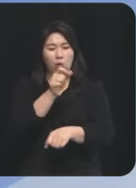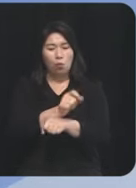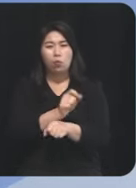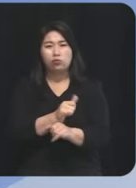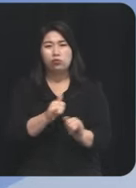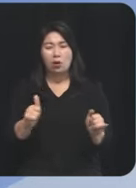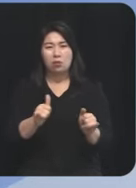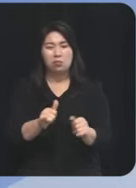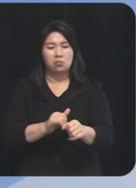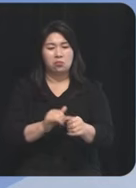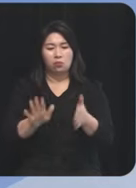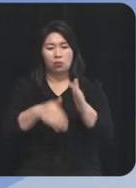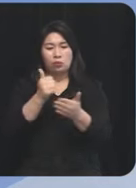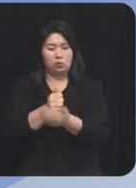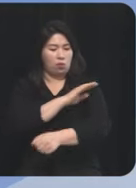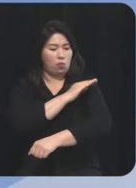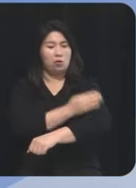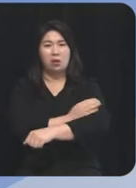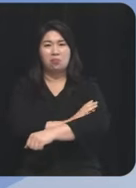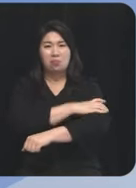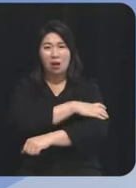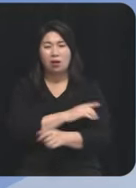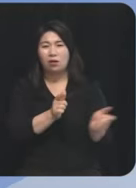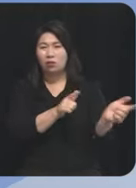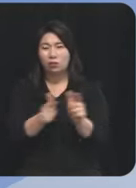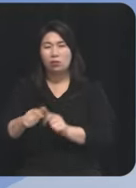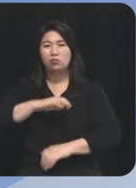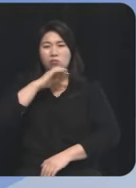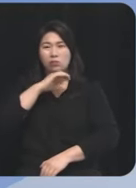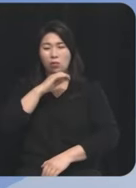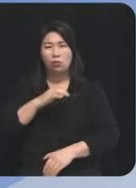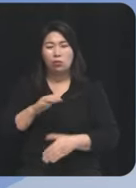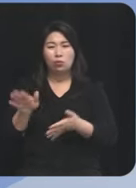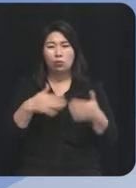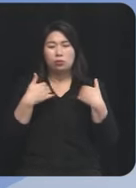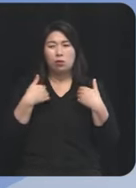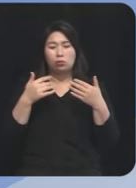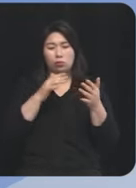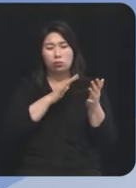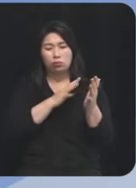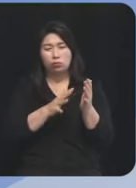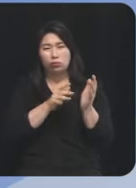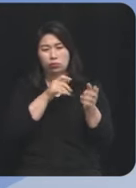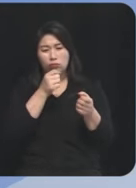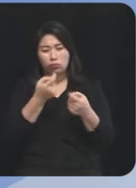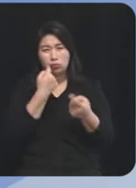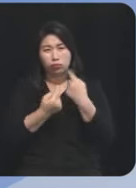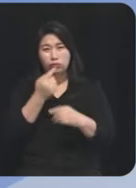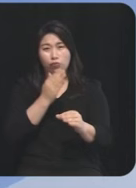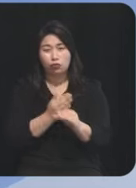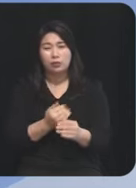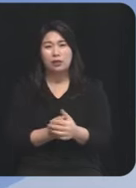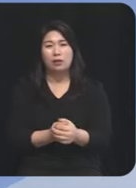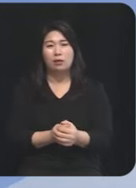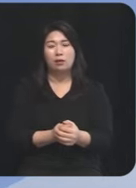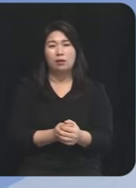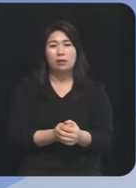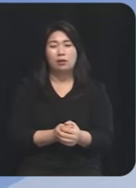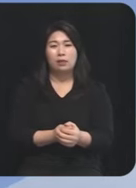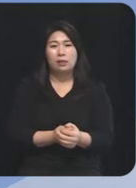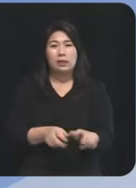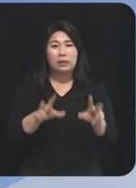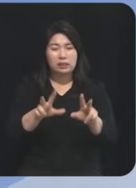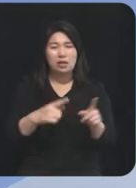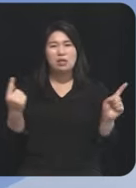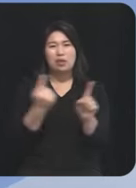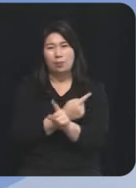제왕적 도지사의 비판까지 있었습니다. 각종 민원이 도로 쏠리고 있습니다. 인구 50만 초반대 생긴 행정체제입니다. 이제